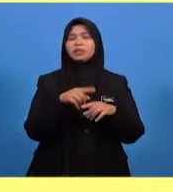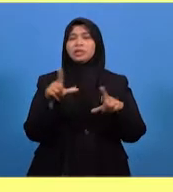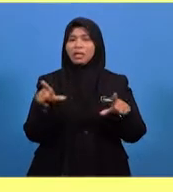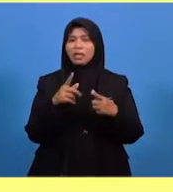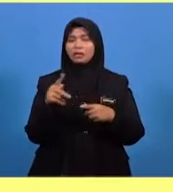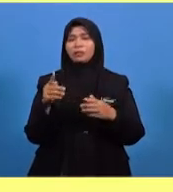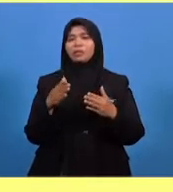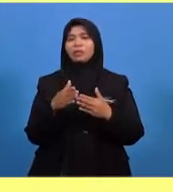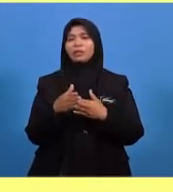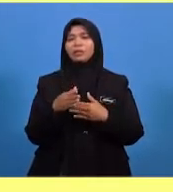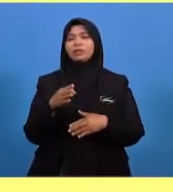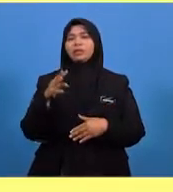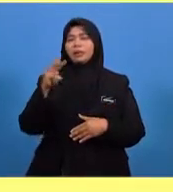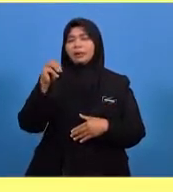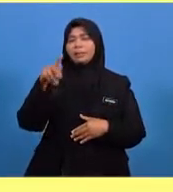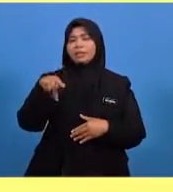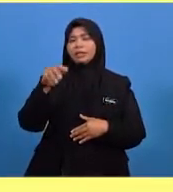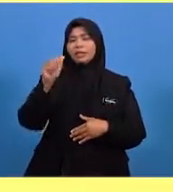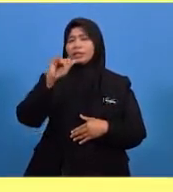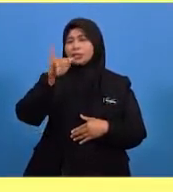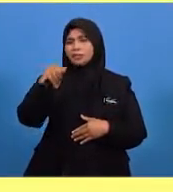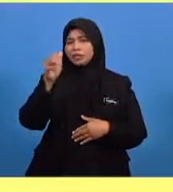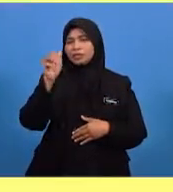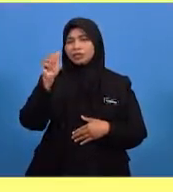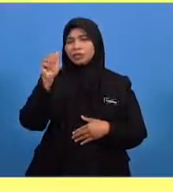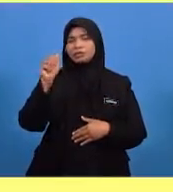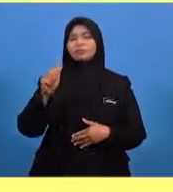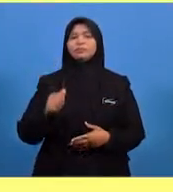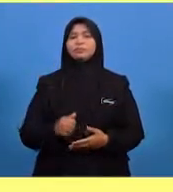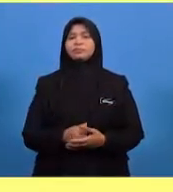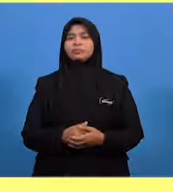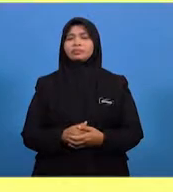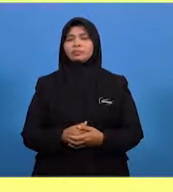oleh nelayan people anti CPNS Ami atau